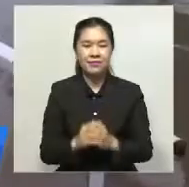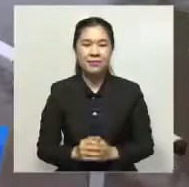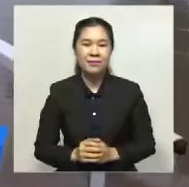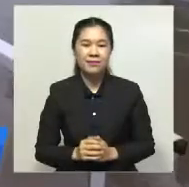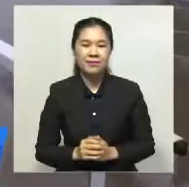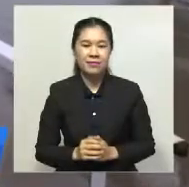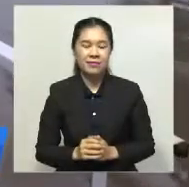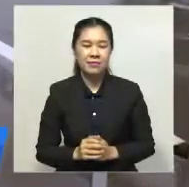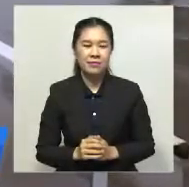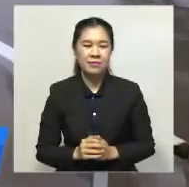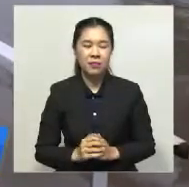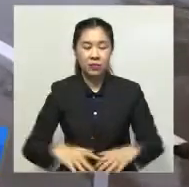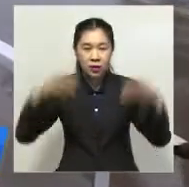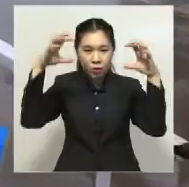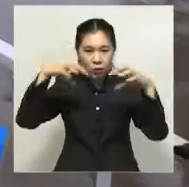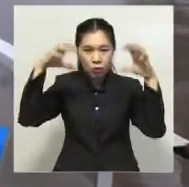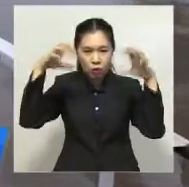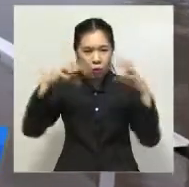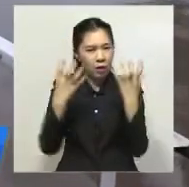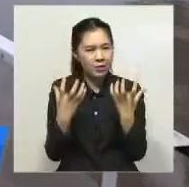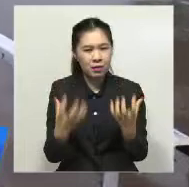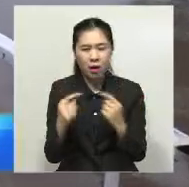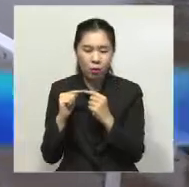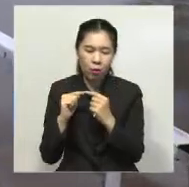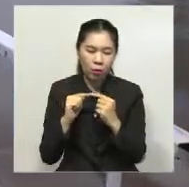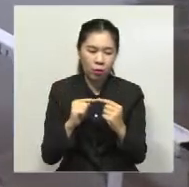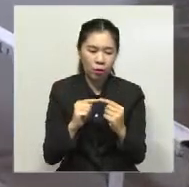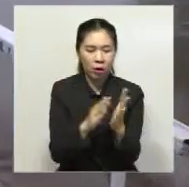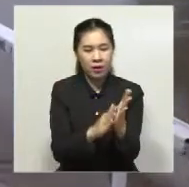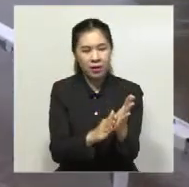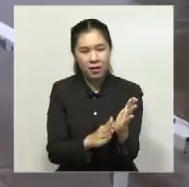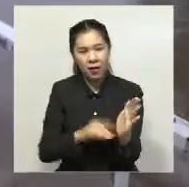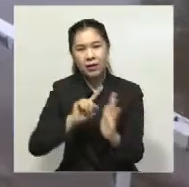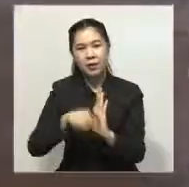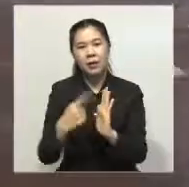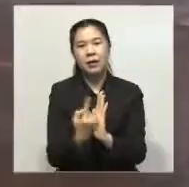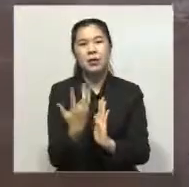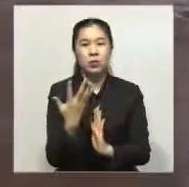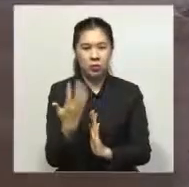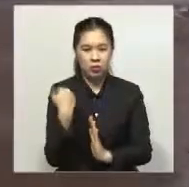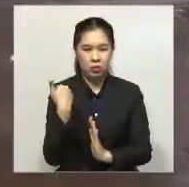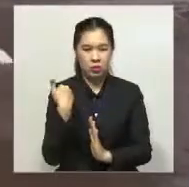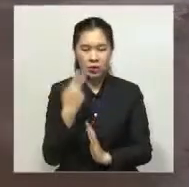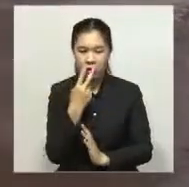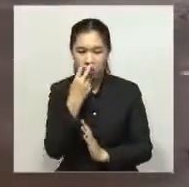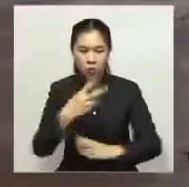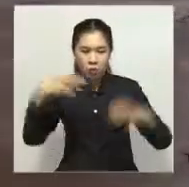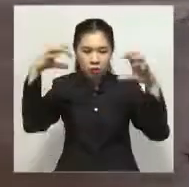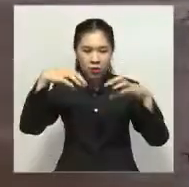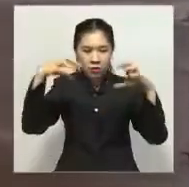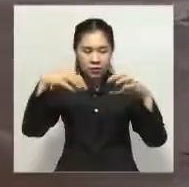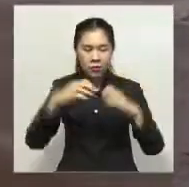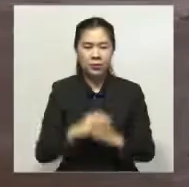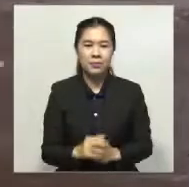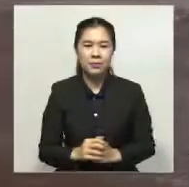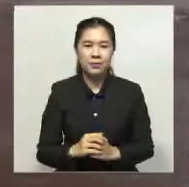ยได้รับผลกระทบหลังจากที่มีฝนตกลงมาอย่างหนักและต่อเนื่องนานกว่า5ชั่วโมงนะคะวัดปริมาณน้ำฝนในพื้นที่อย่างที่ต